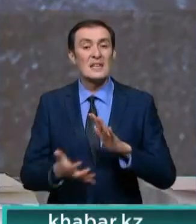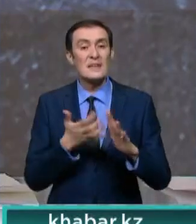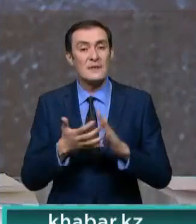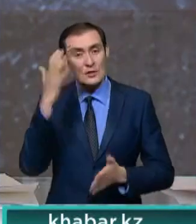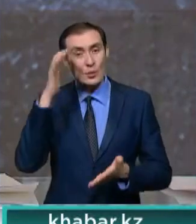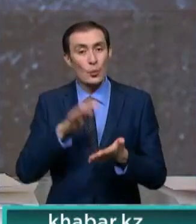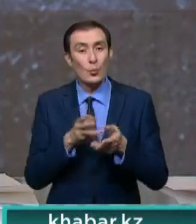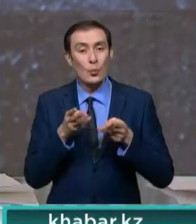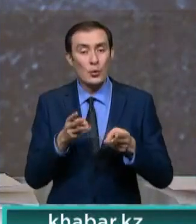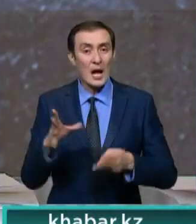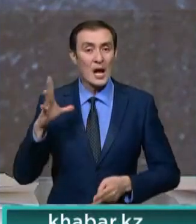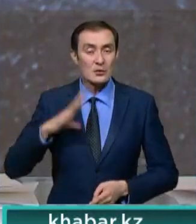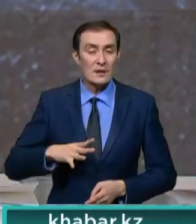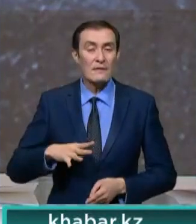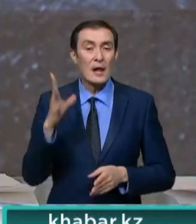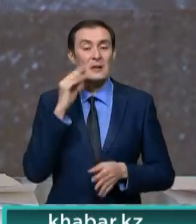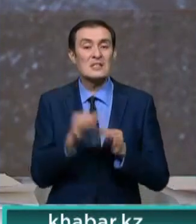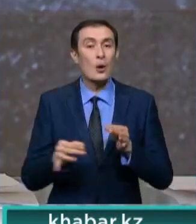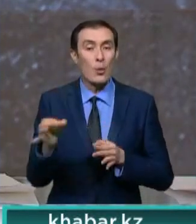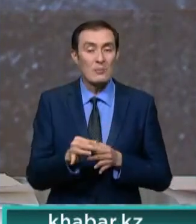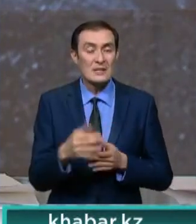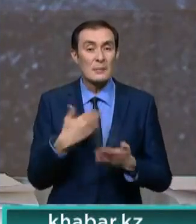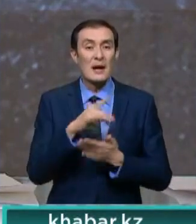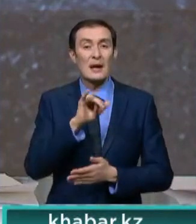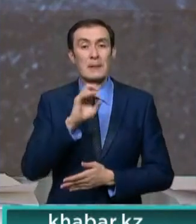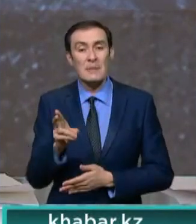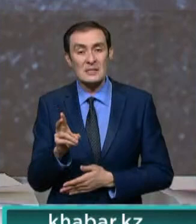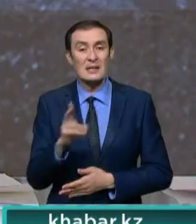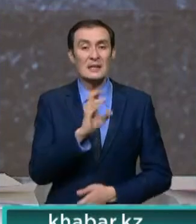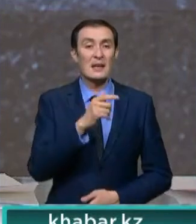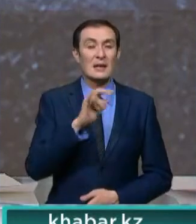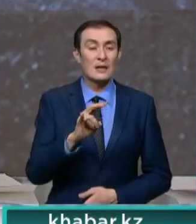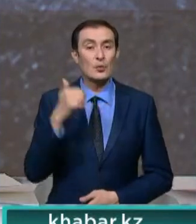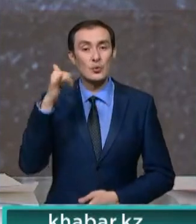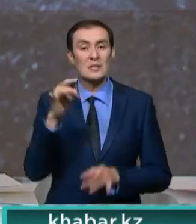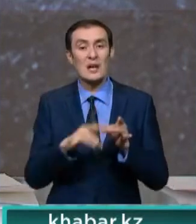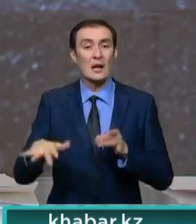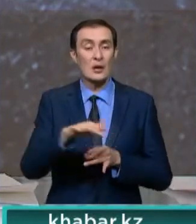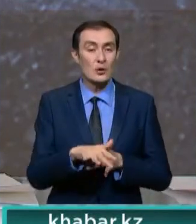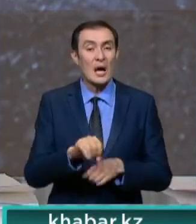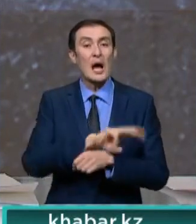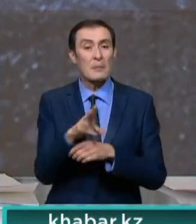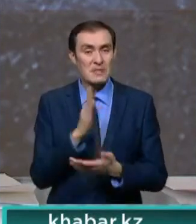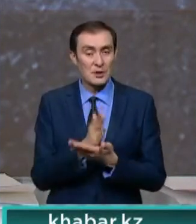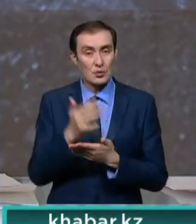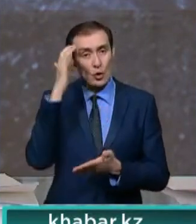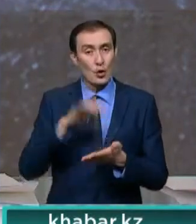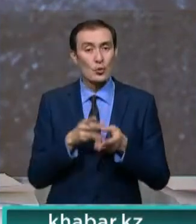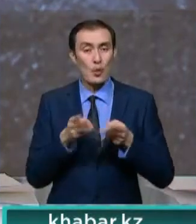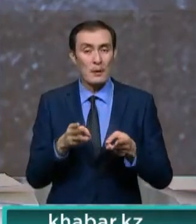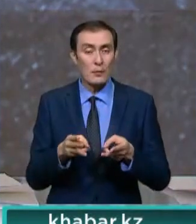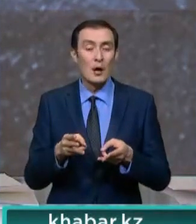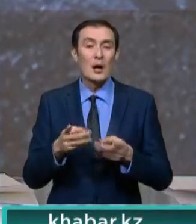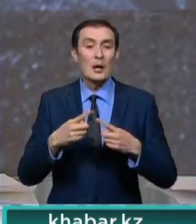Дефицит угля ощутили потребители Алма-Атинской области. Если Раимбекский, Кигенский и Уйгурский районы обеспечивают твердым